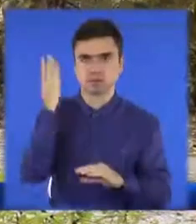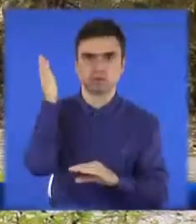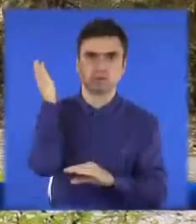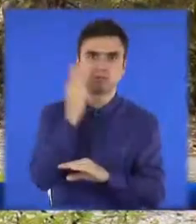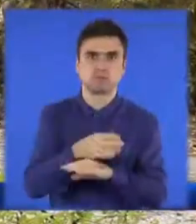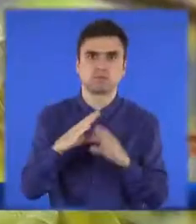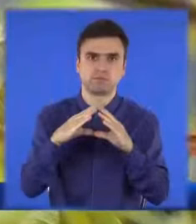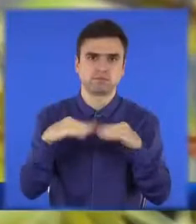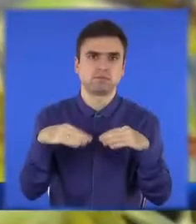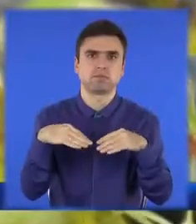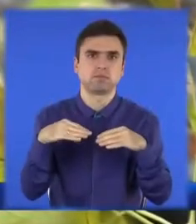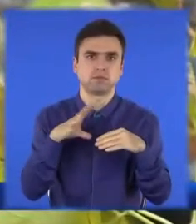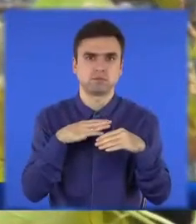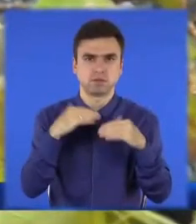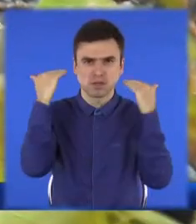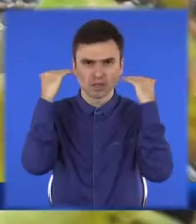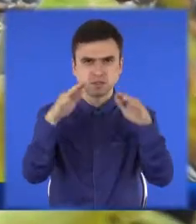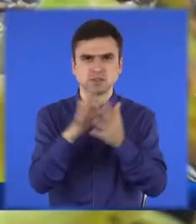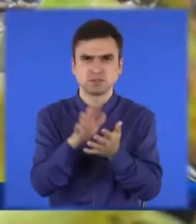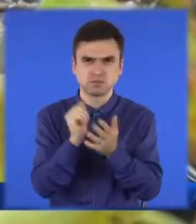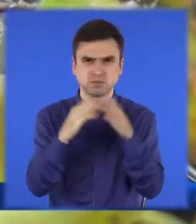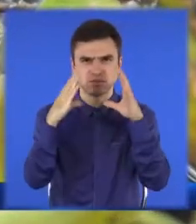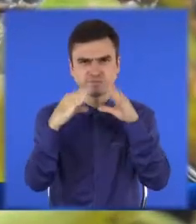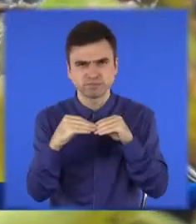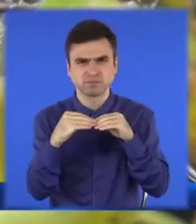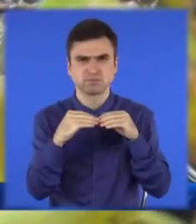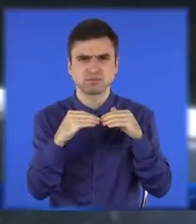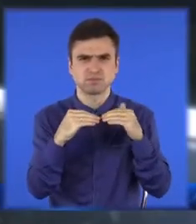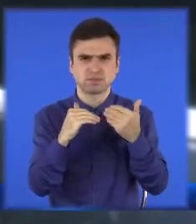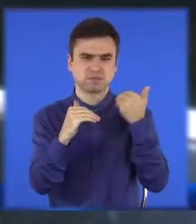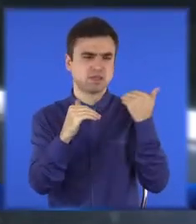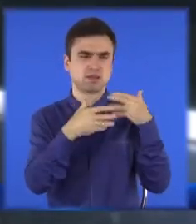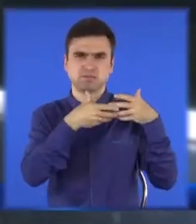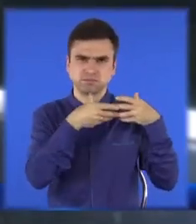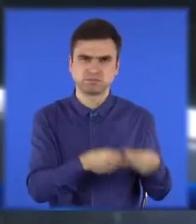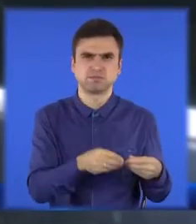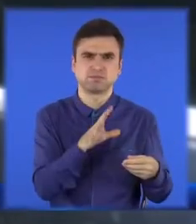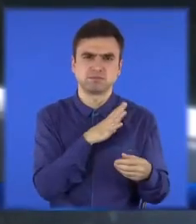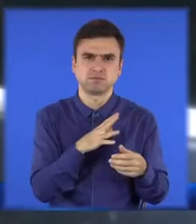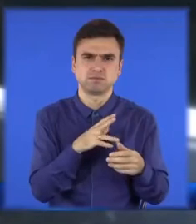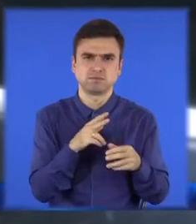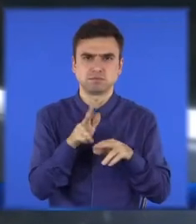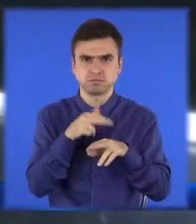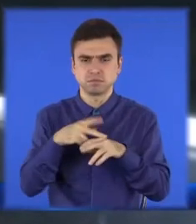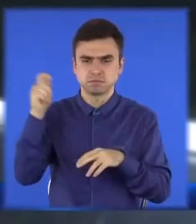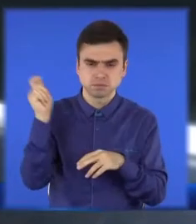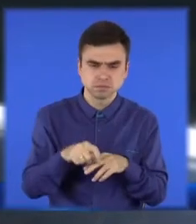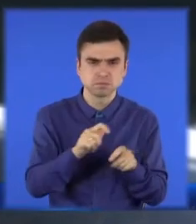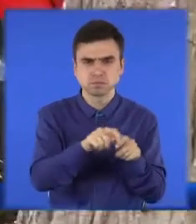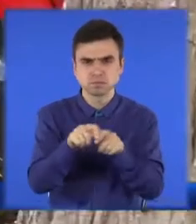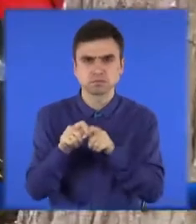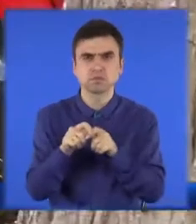також пошкодилася задня частина авто. На місці працював слідчий до Винцівського відділення поліції. Правоохоронці